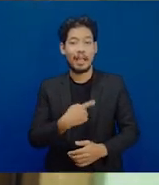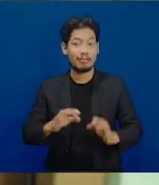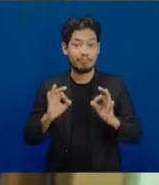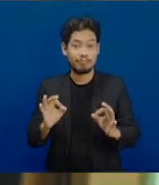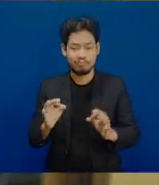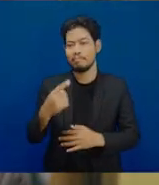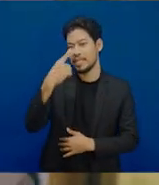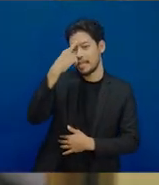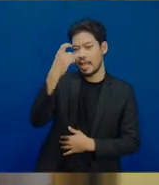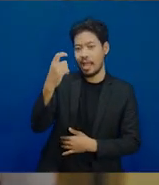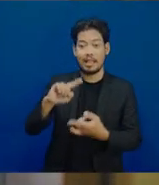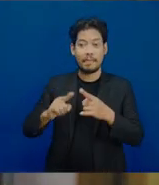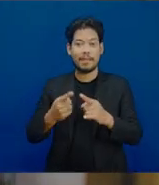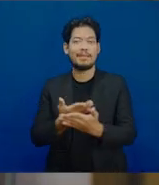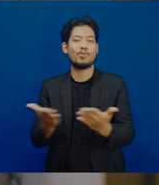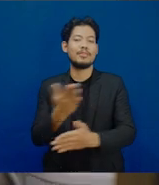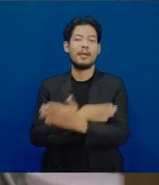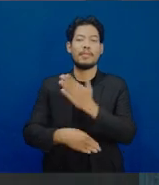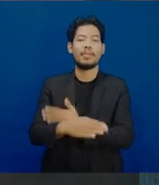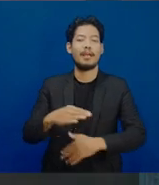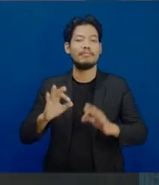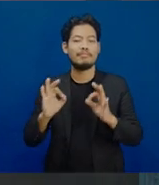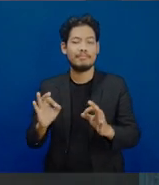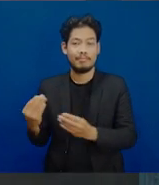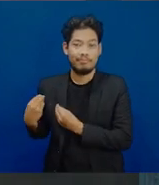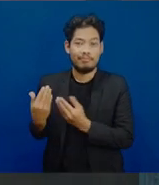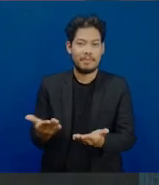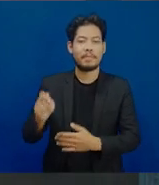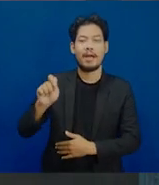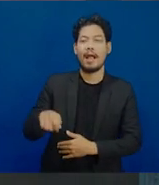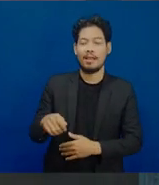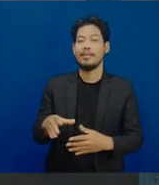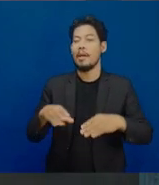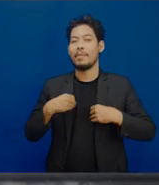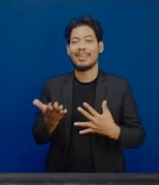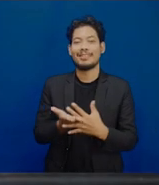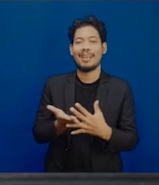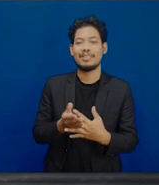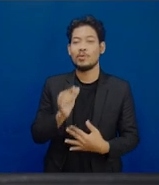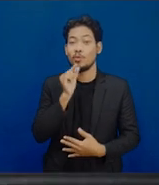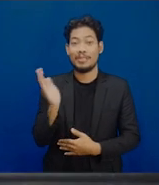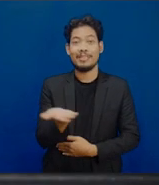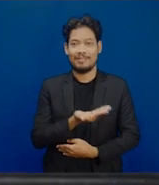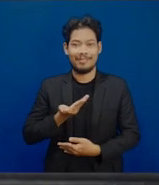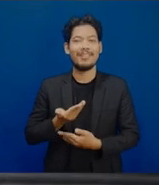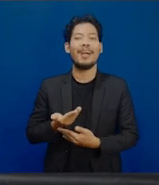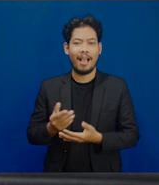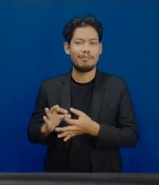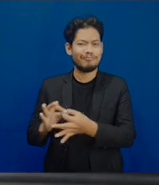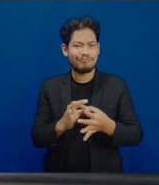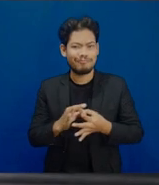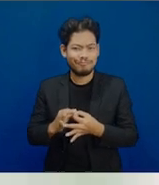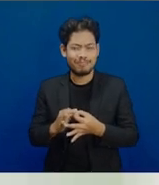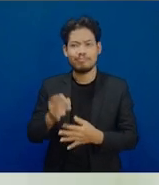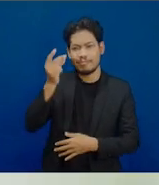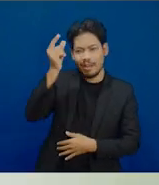Karena kita yakin ya, kawan-kawan penyandang disabilitas sendiri yang akan menggunakan. Kita melibatkan untuk